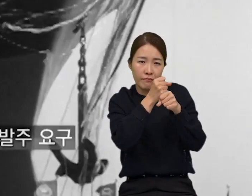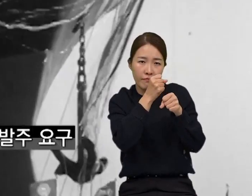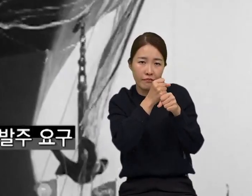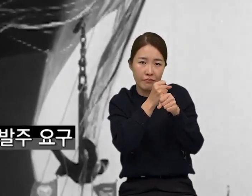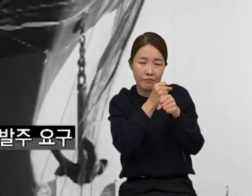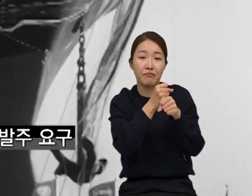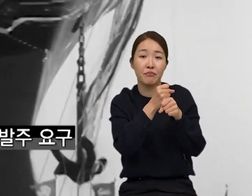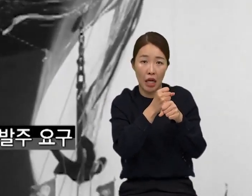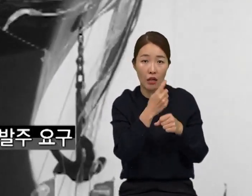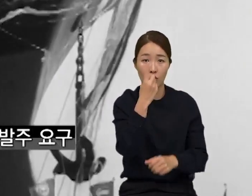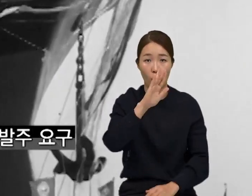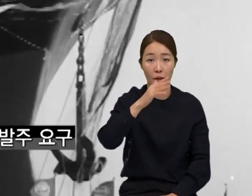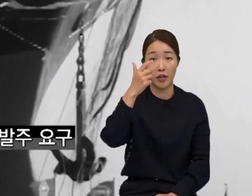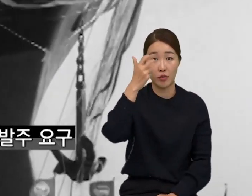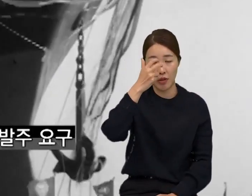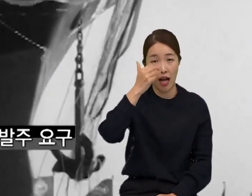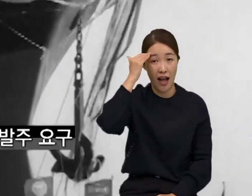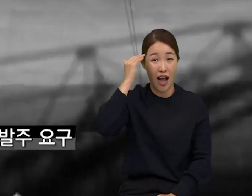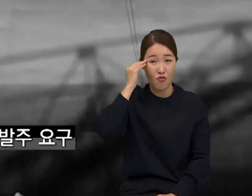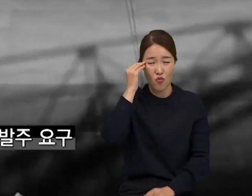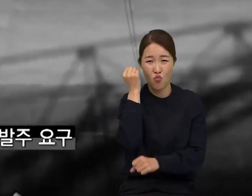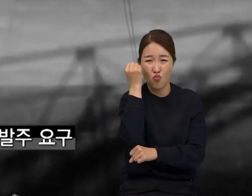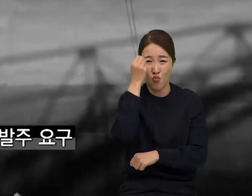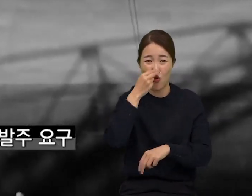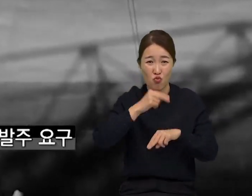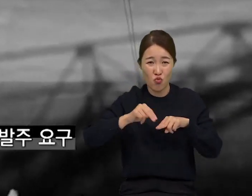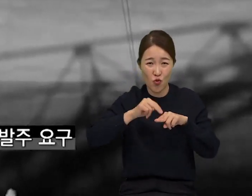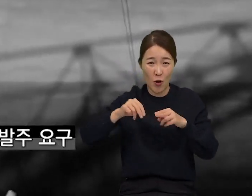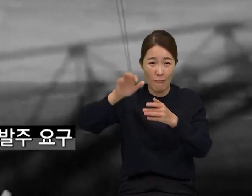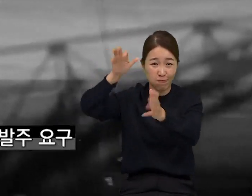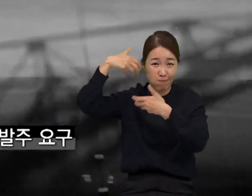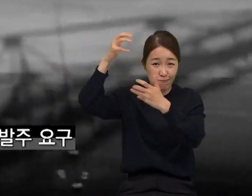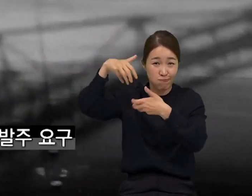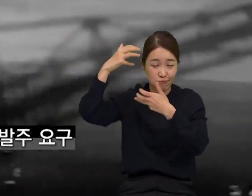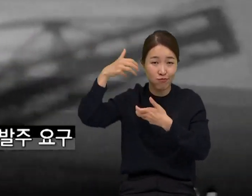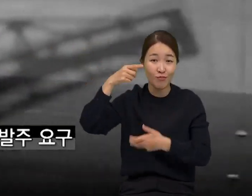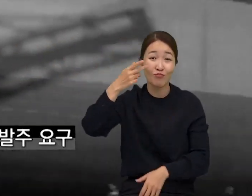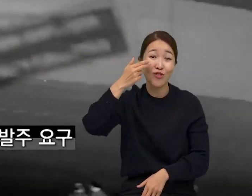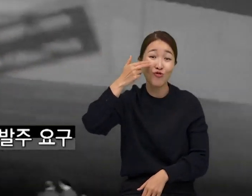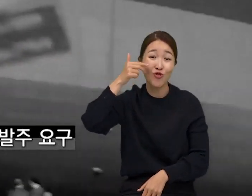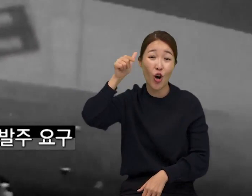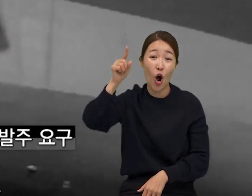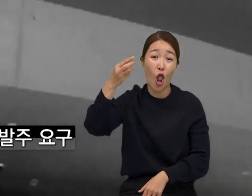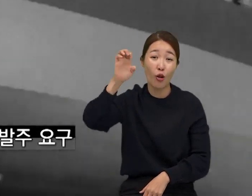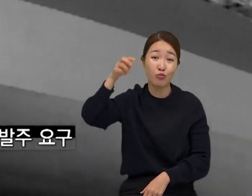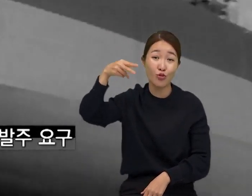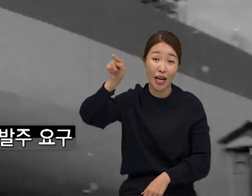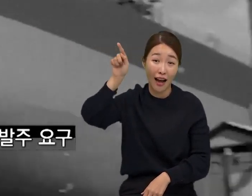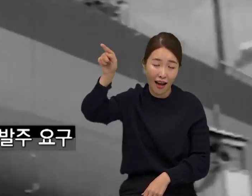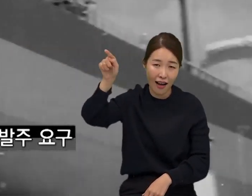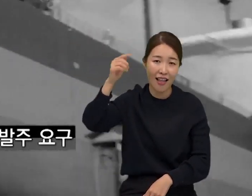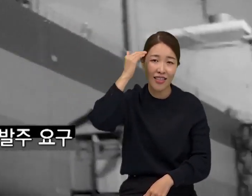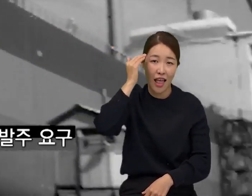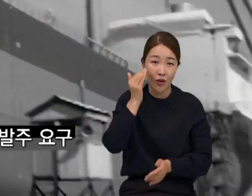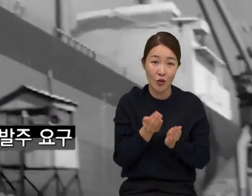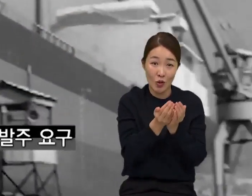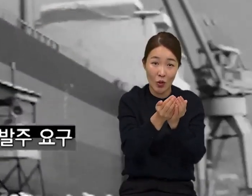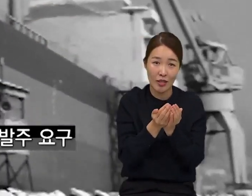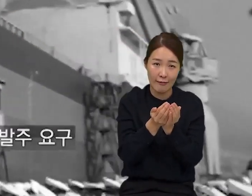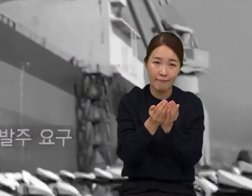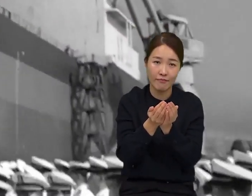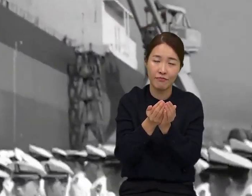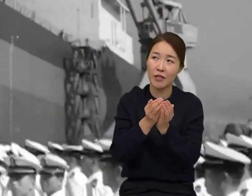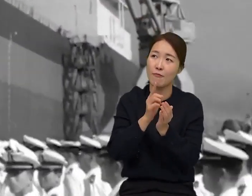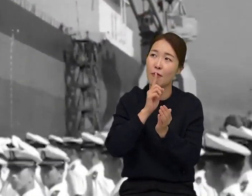상공부는 1970년 우리나라에 원유를 공급하던 미국 걸프사에 대한조선공사에게 선박을 발주하도록